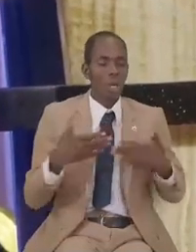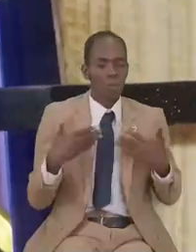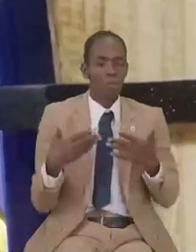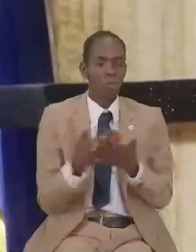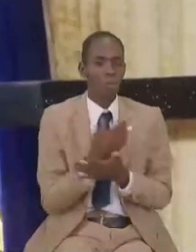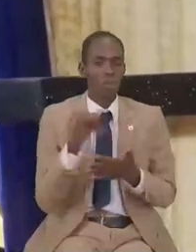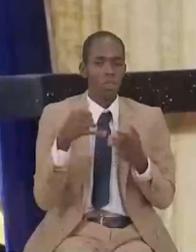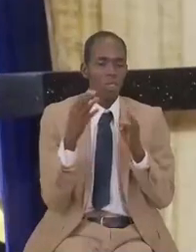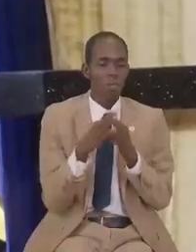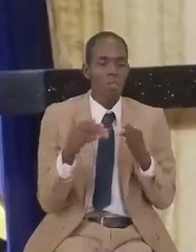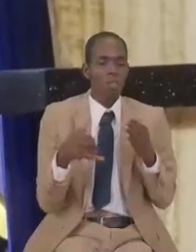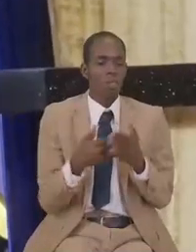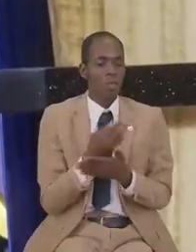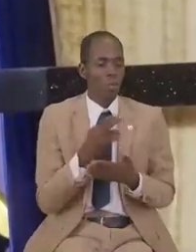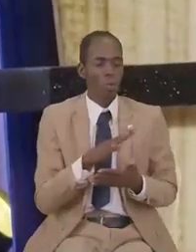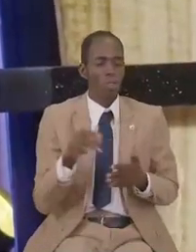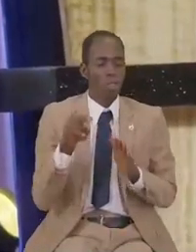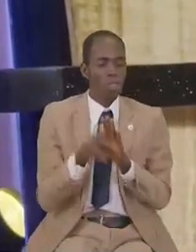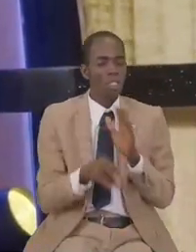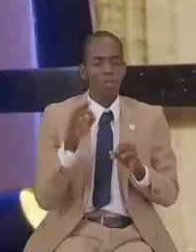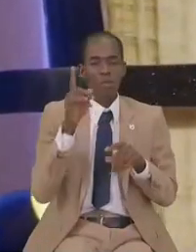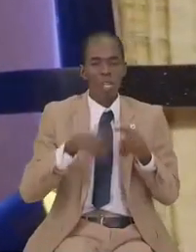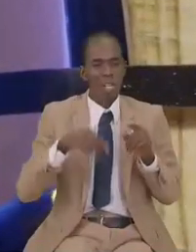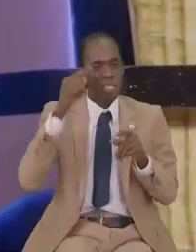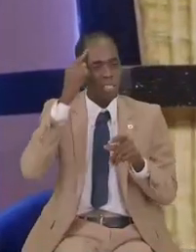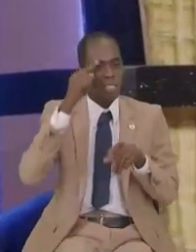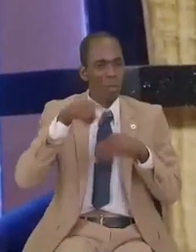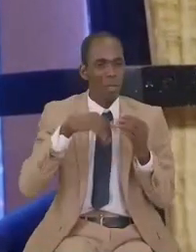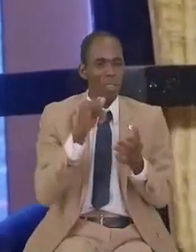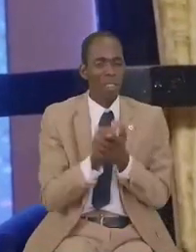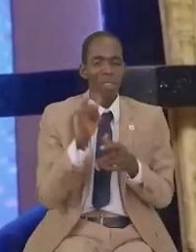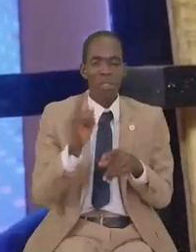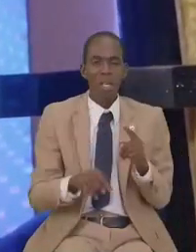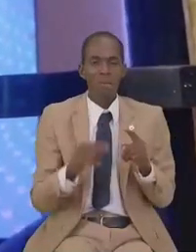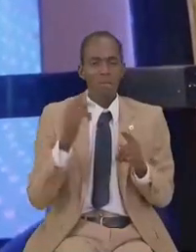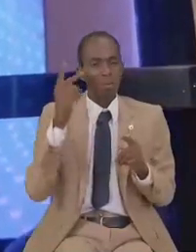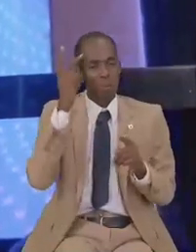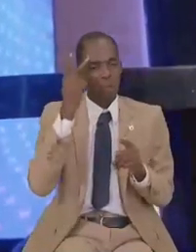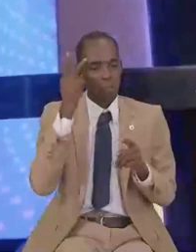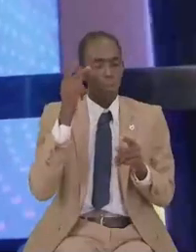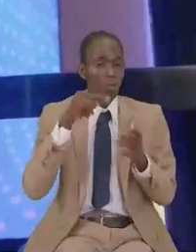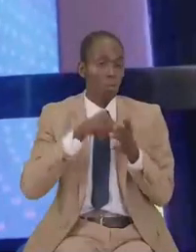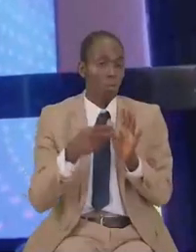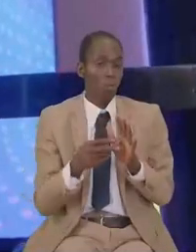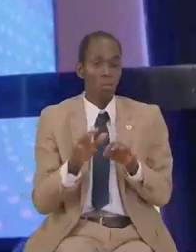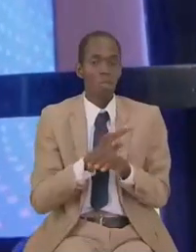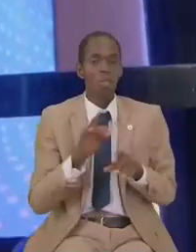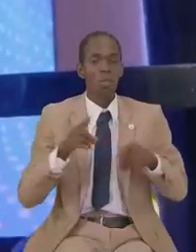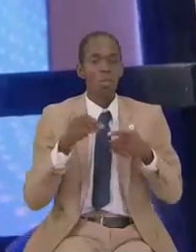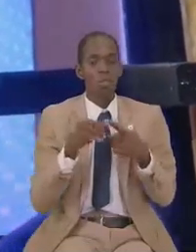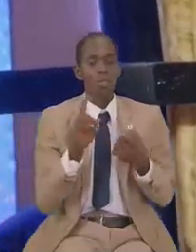d'en haut, si on ne peut pas parler de Jérusalem et délibérément aller à la direction là, ne parlons plus à